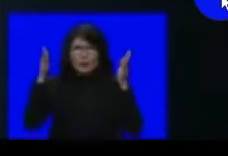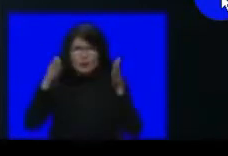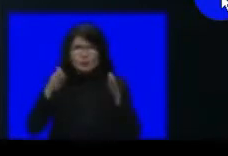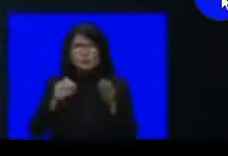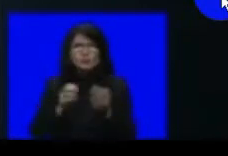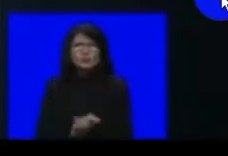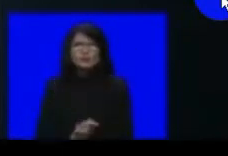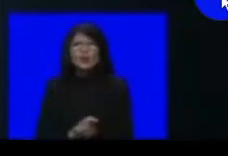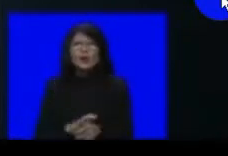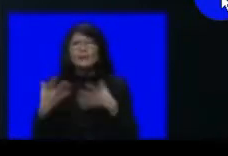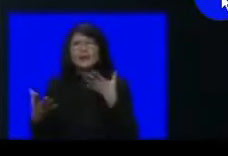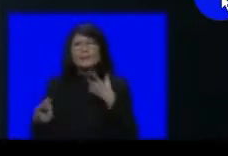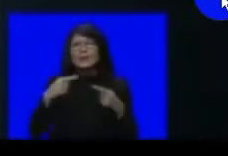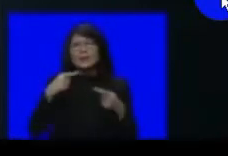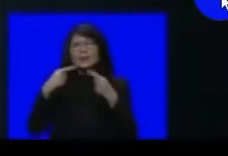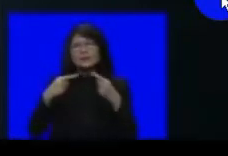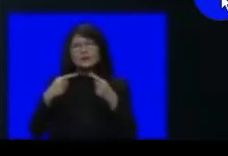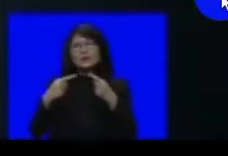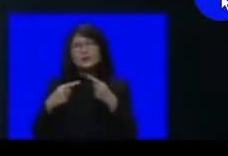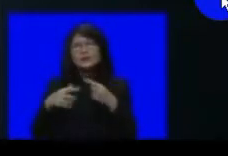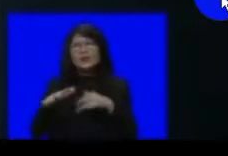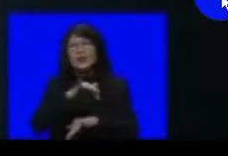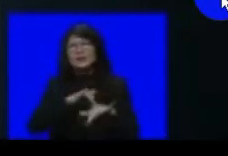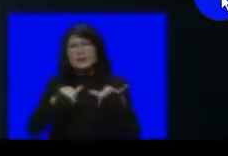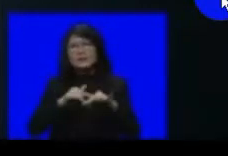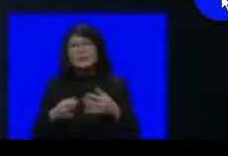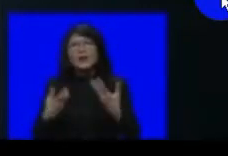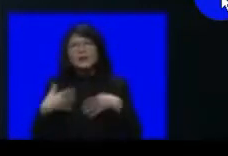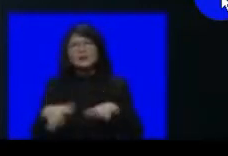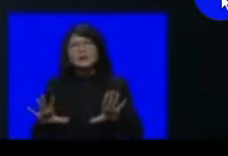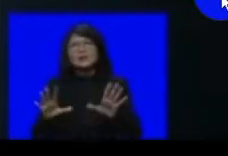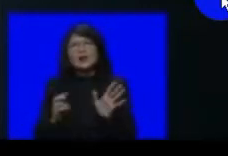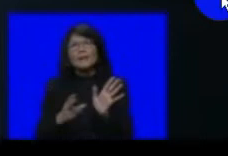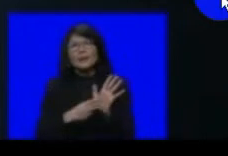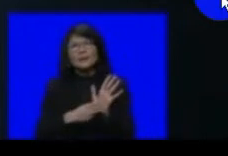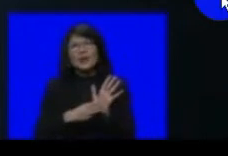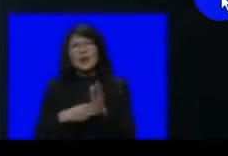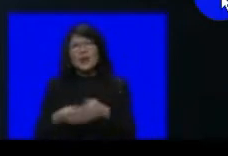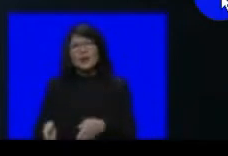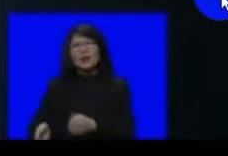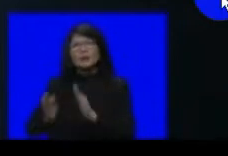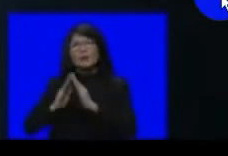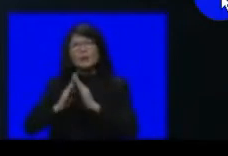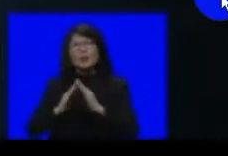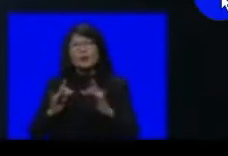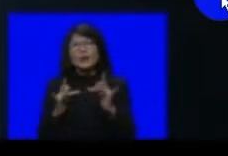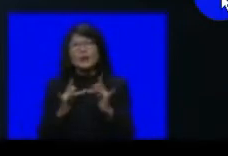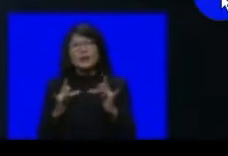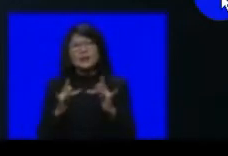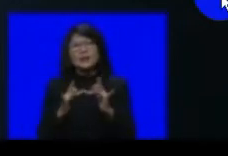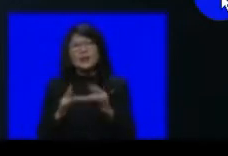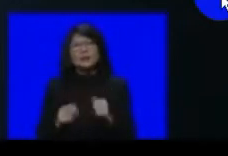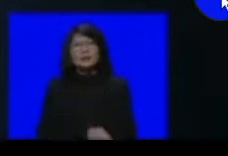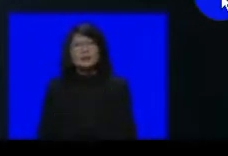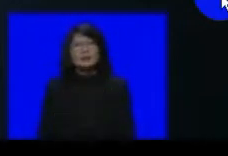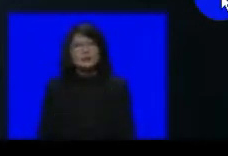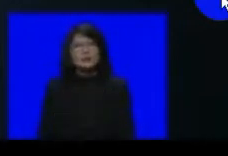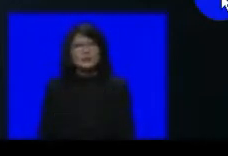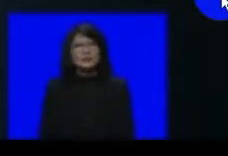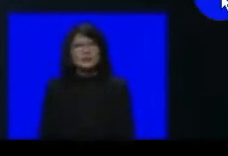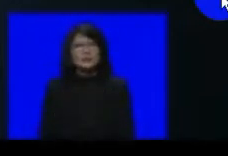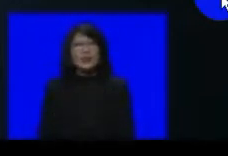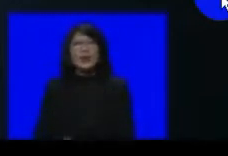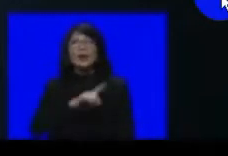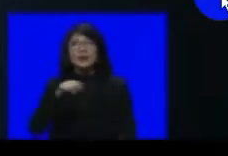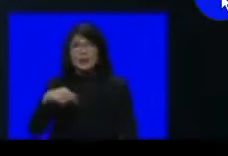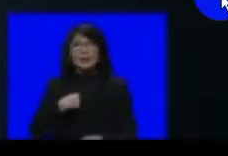bagaimana solusi antaranya sambil menuju terselesaikannya pembangunan jaringan tadi. Saya rasa kami